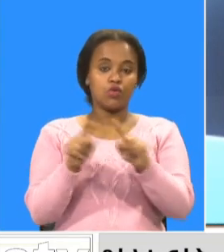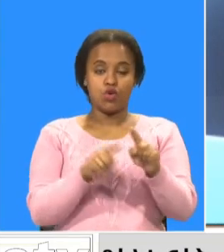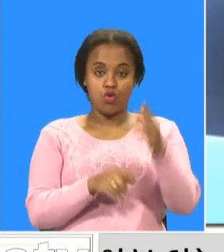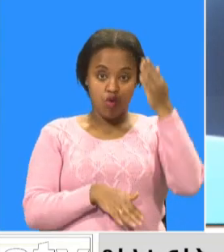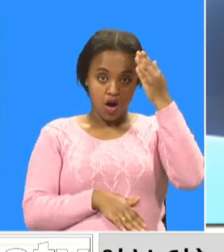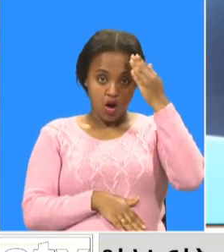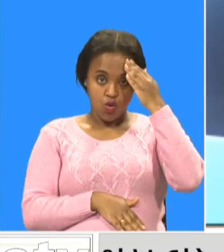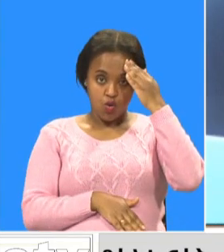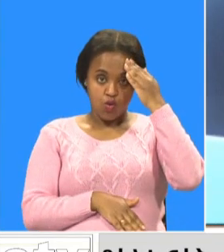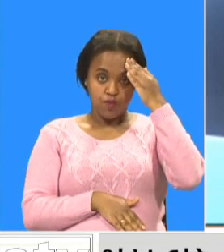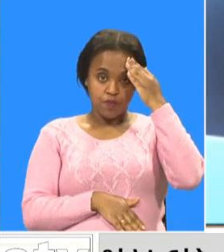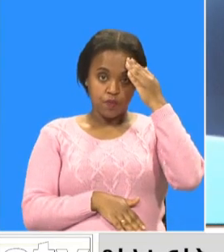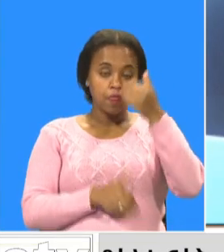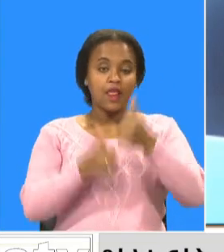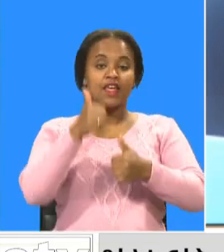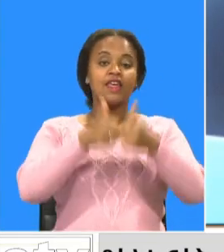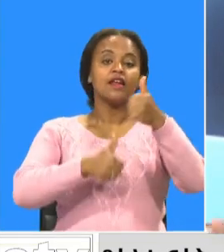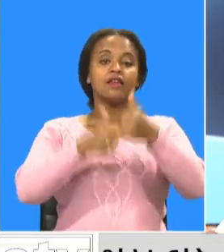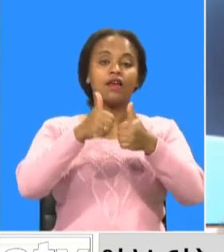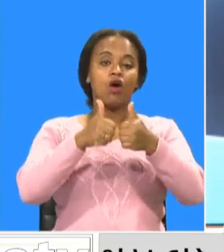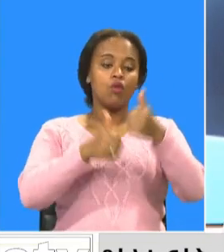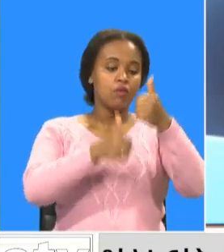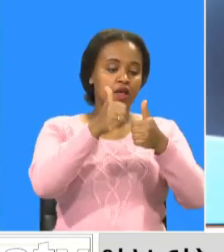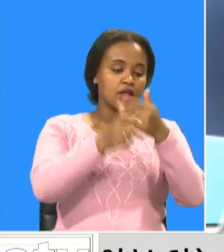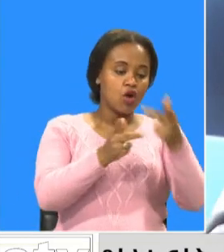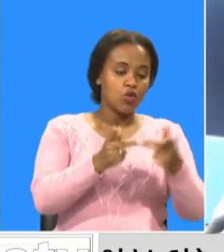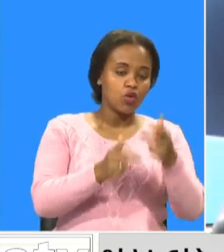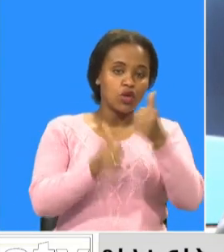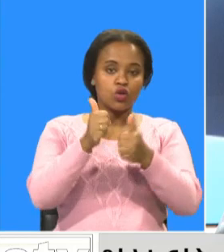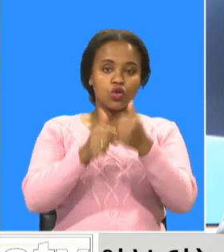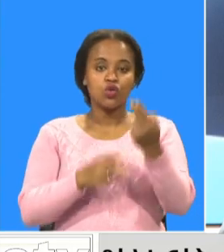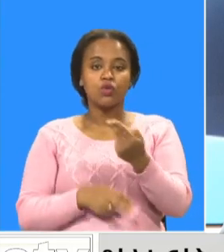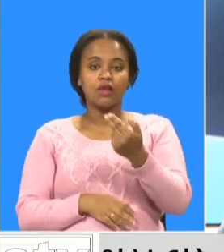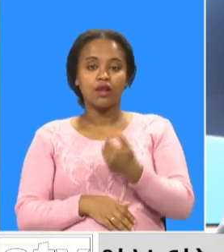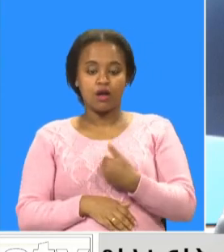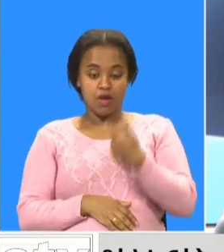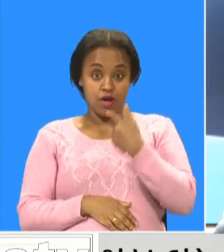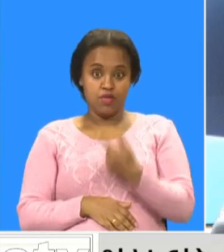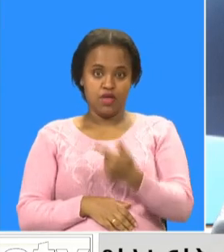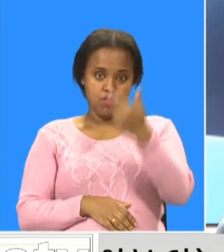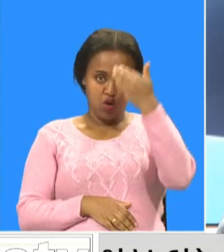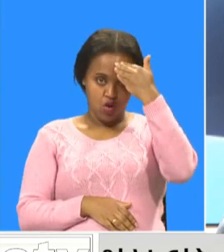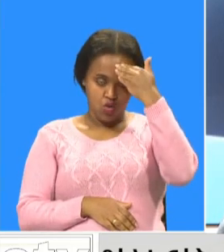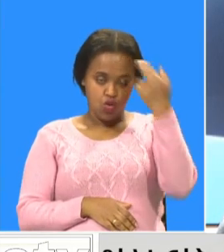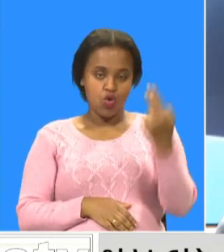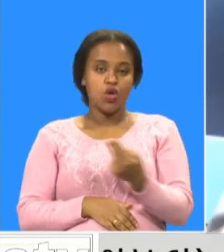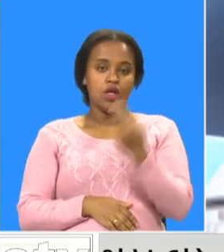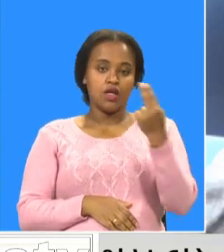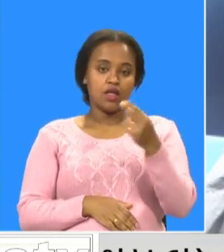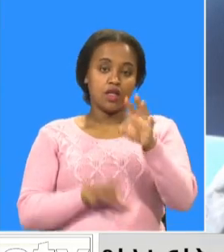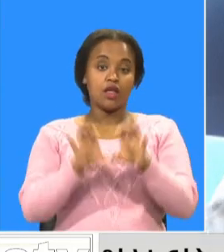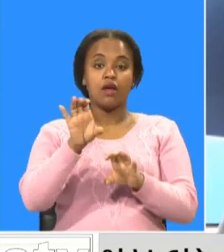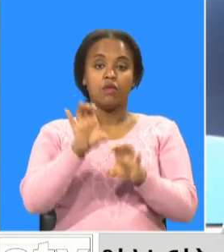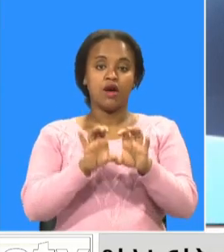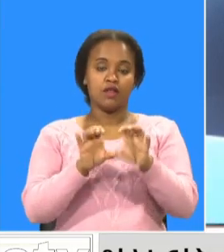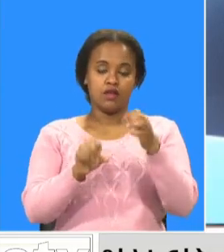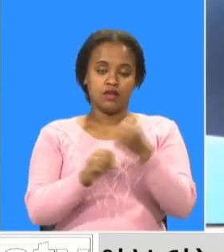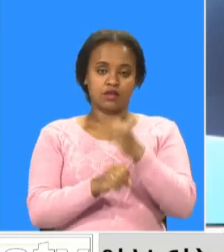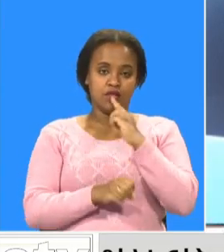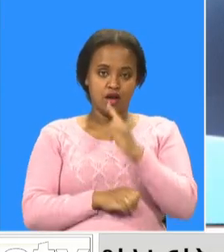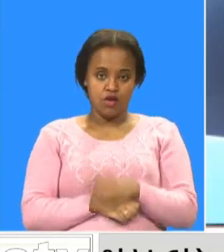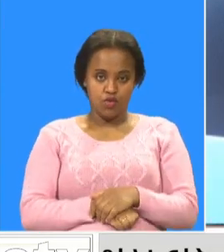አውቆ የትኛውን በየትኛው ቦታ የትኞቹን መጠቀም አለብኝ የሚለውን አውቆ እንዲጠቀም የማድረግ ስራ